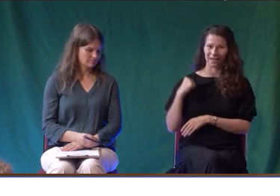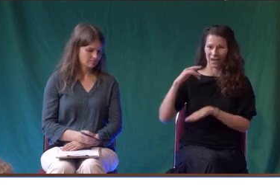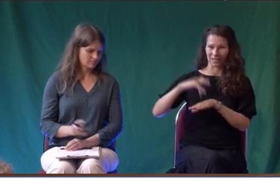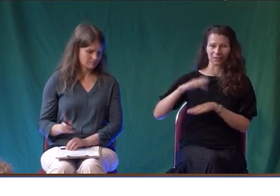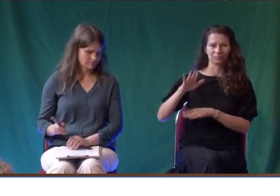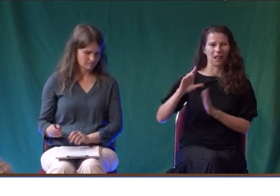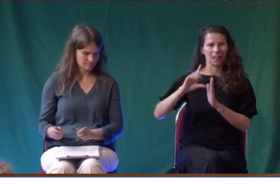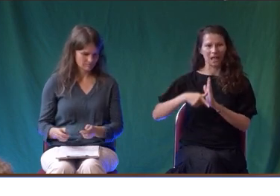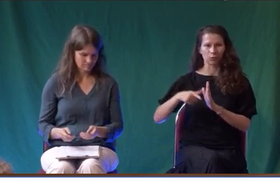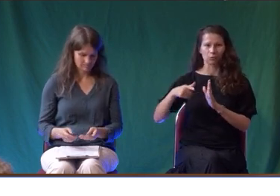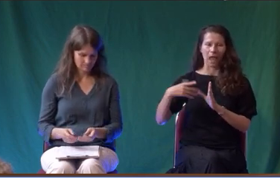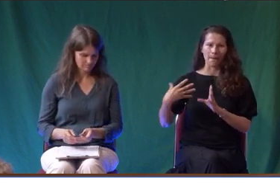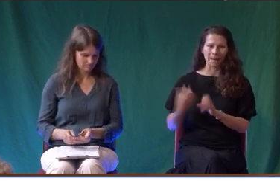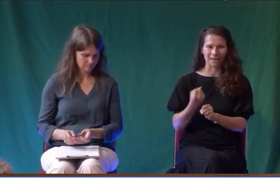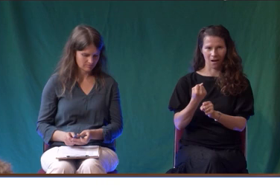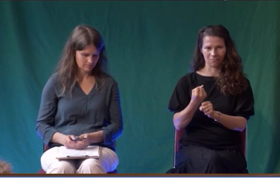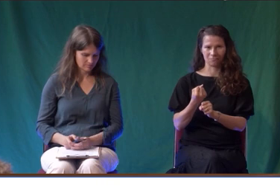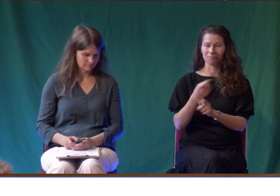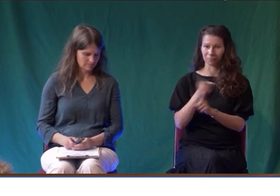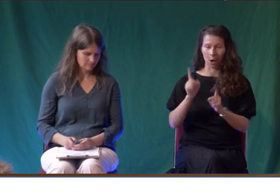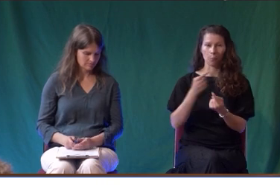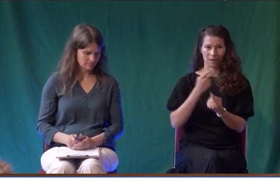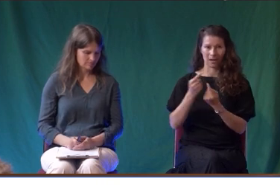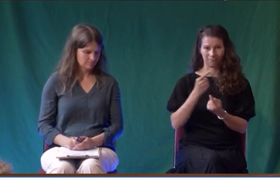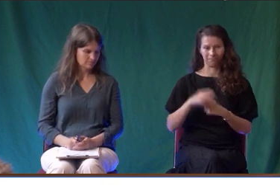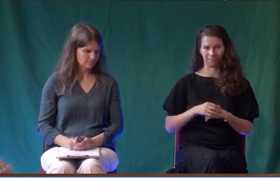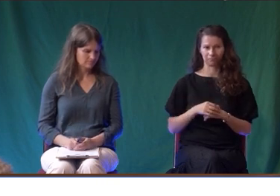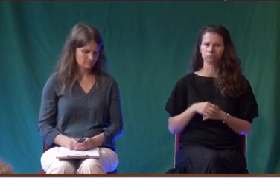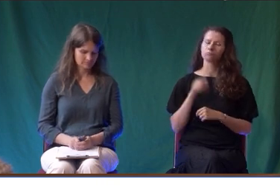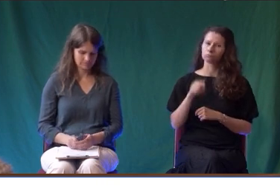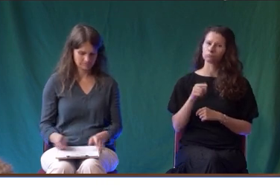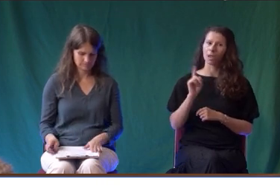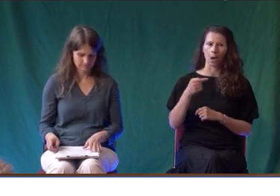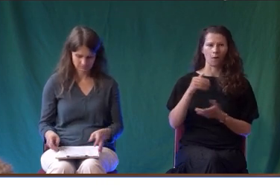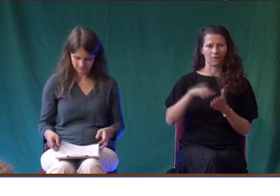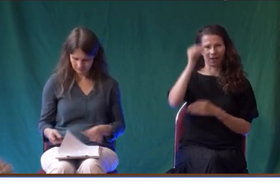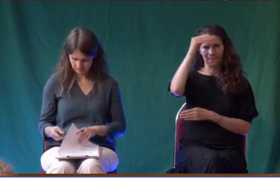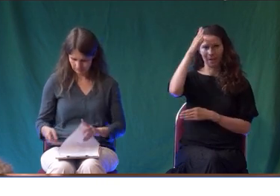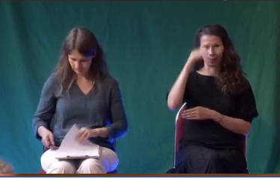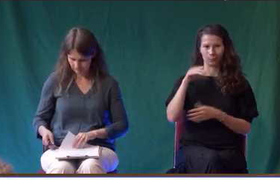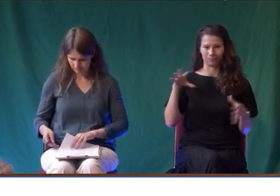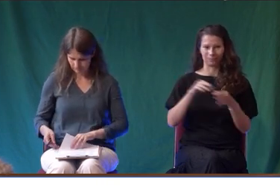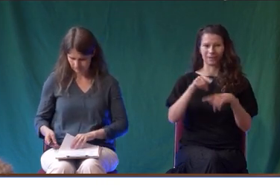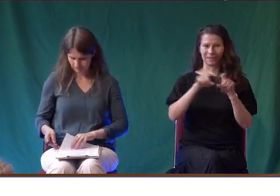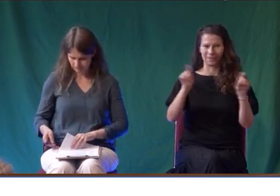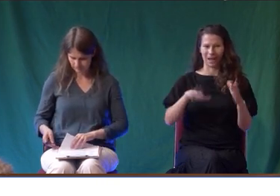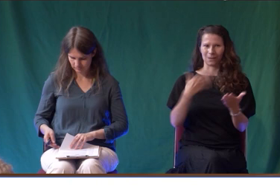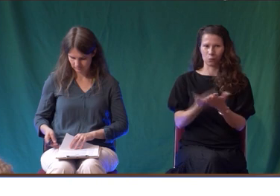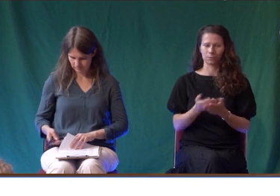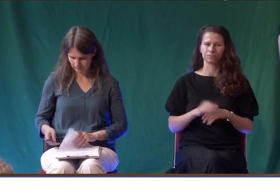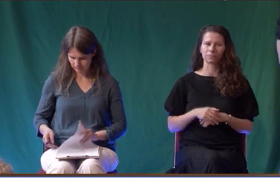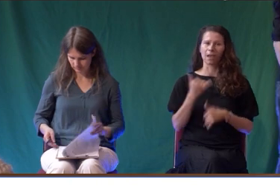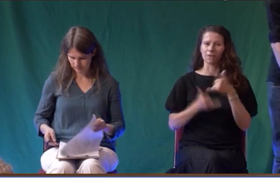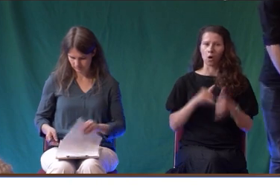die leistungserbringer:innen und sie bietet auch noch Weiterbildungen zu dem Thema an Marion michel ist außerdem